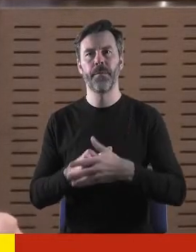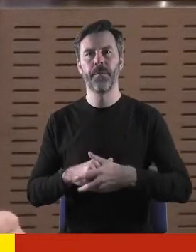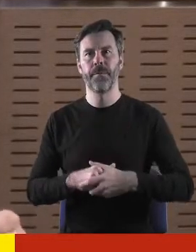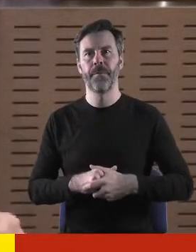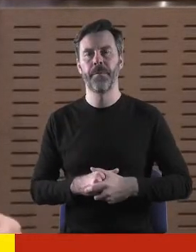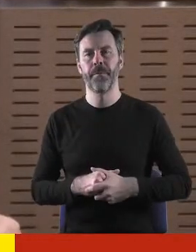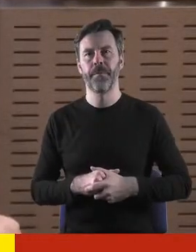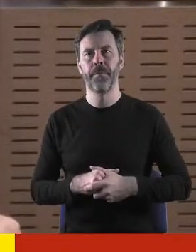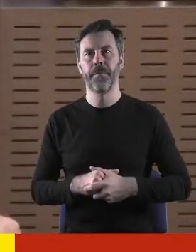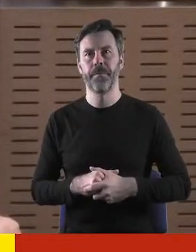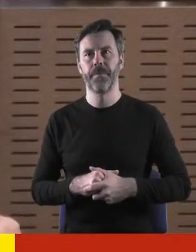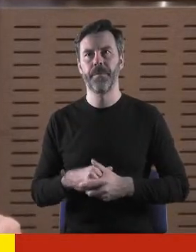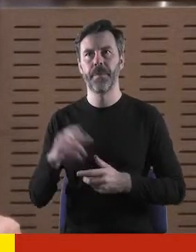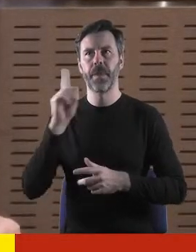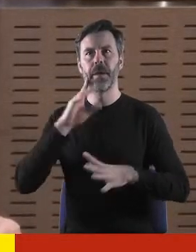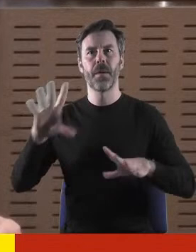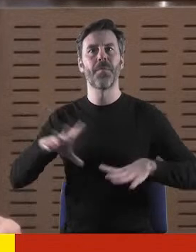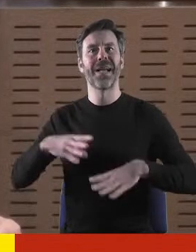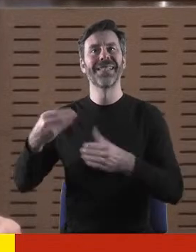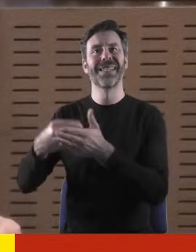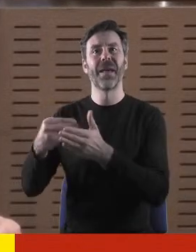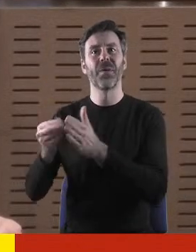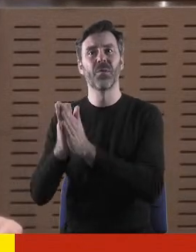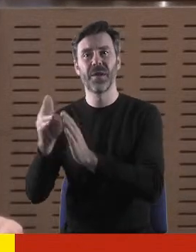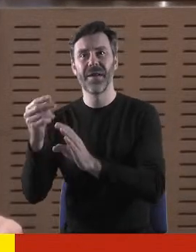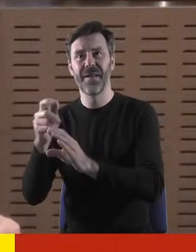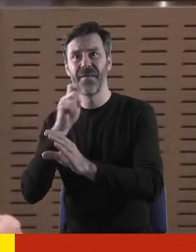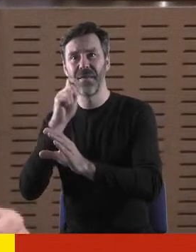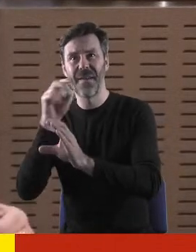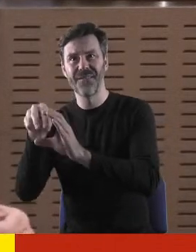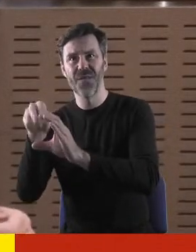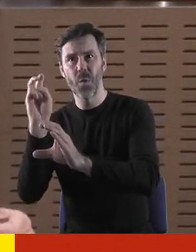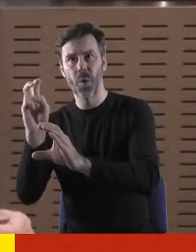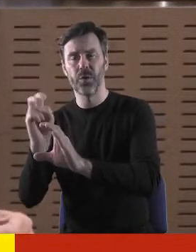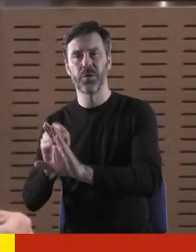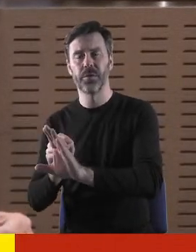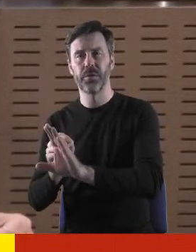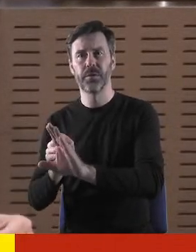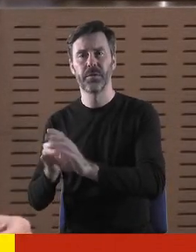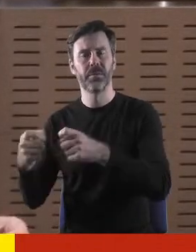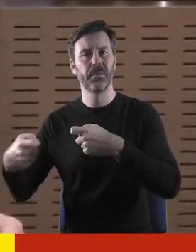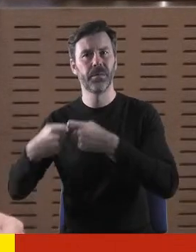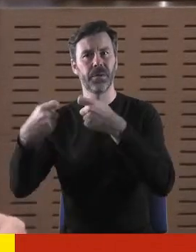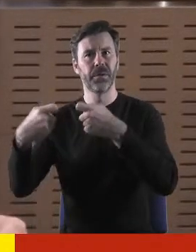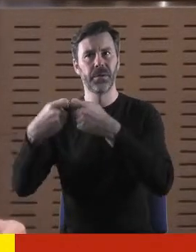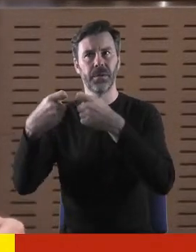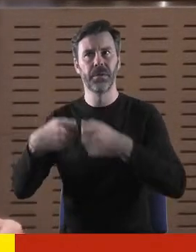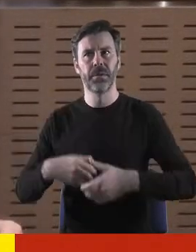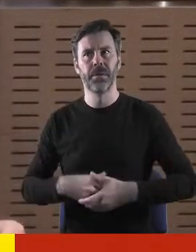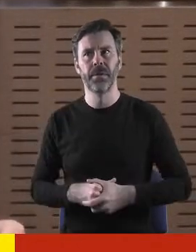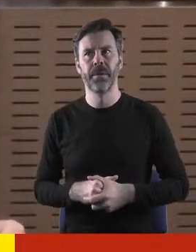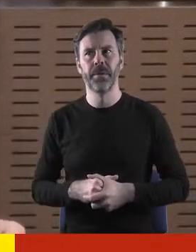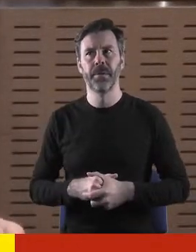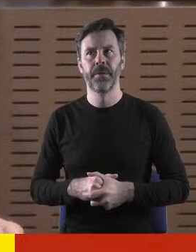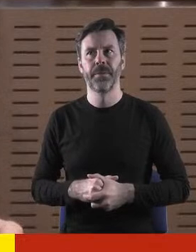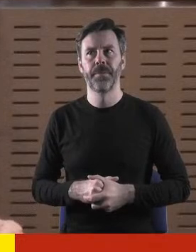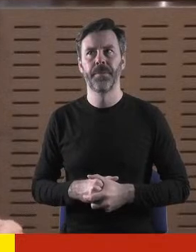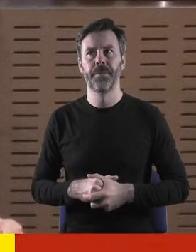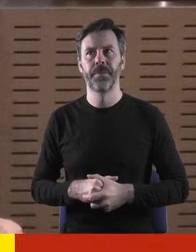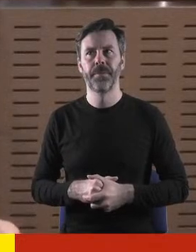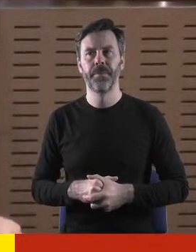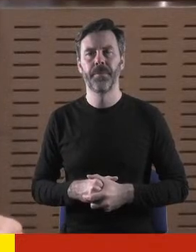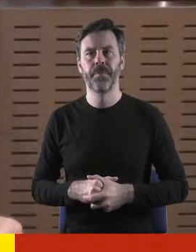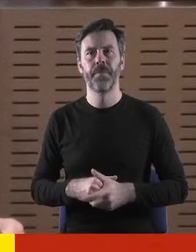Panie skarbniku, bardzo proszę wyłączyć mikrofon. Panie skarbniku, my dopiero zaczęliśmy. W